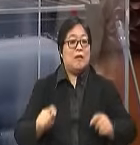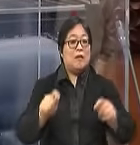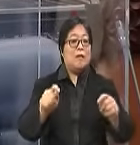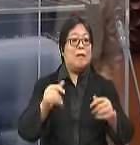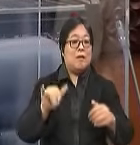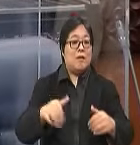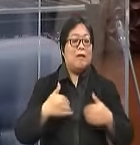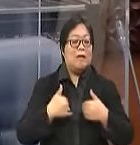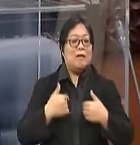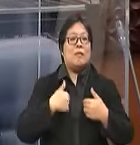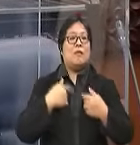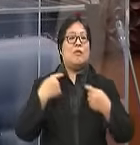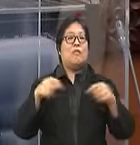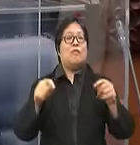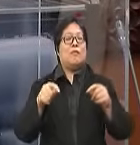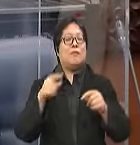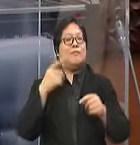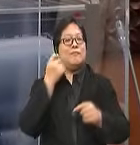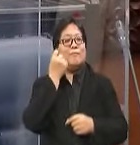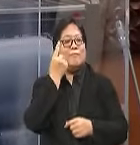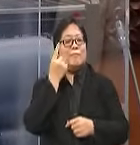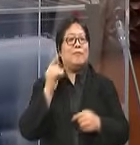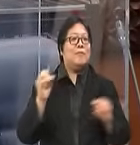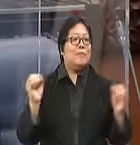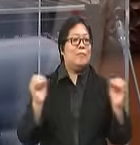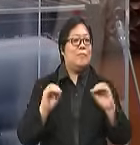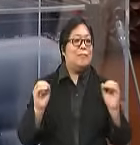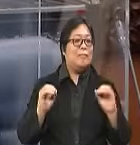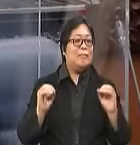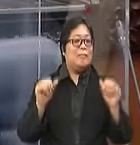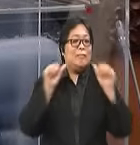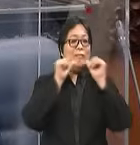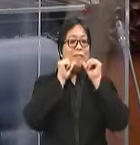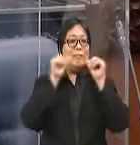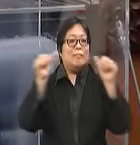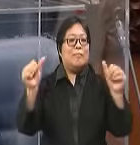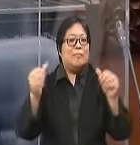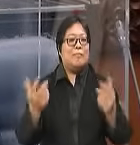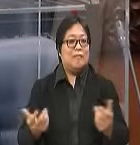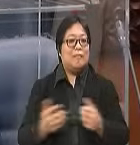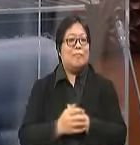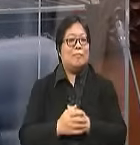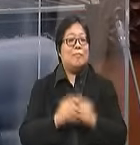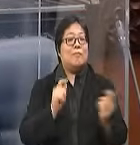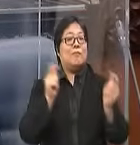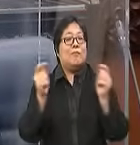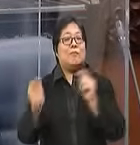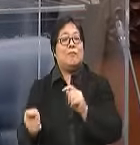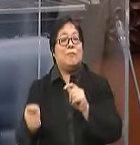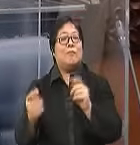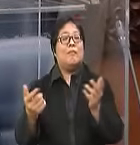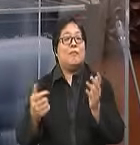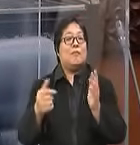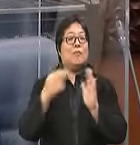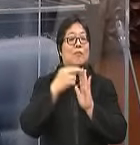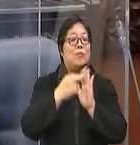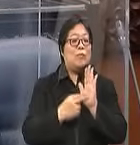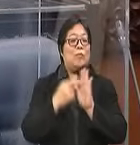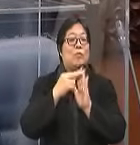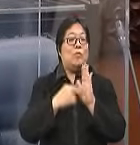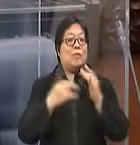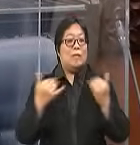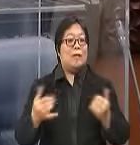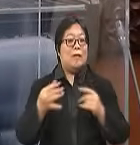yang diambil saya coba mengamati tidak ada diumumkan tentang pindaan kepada undang-undang